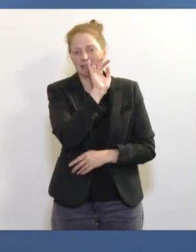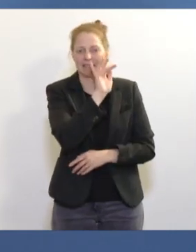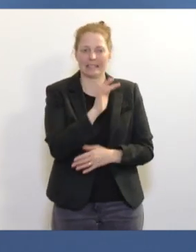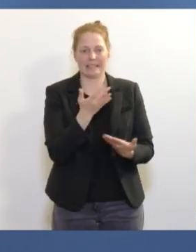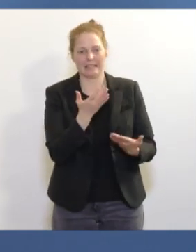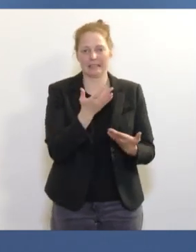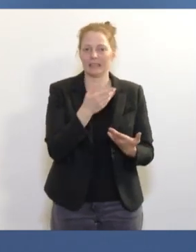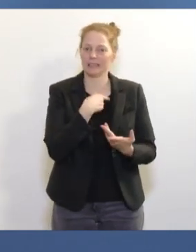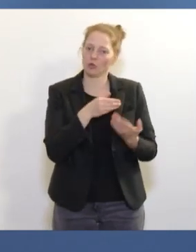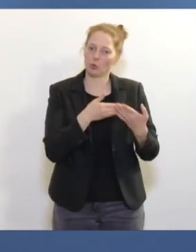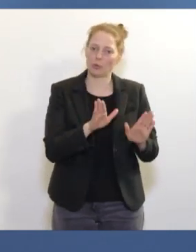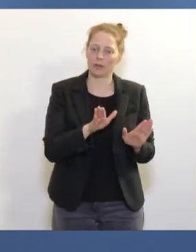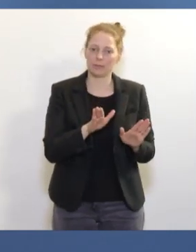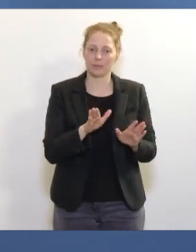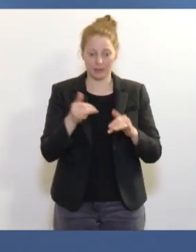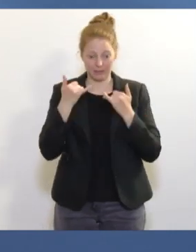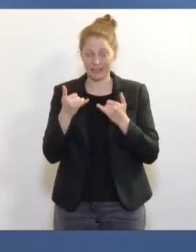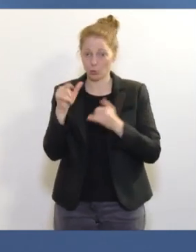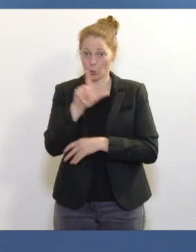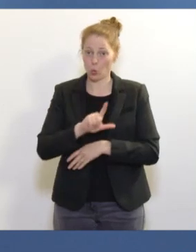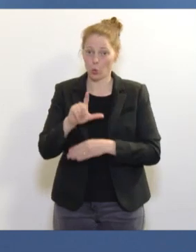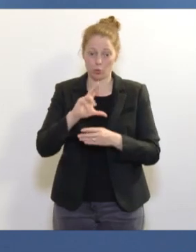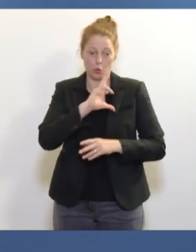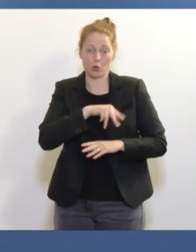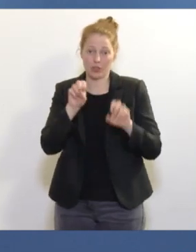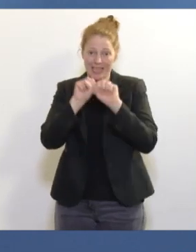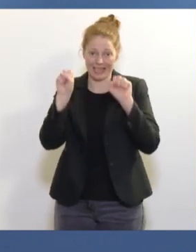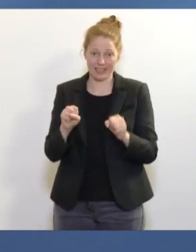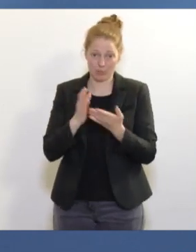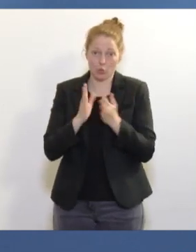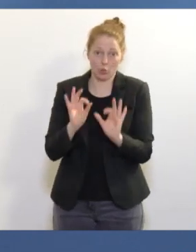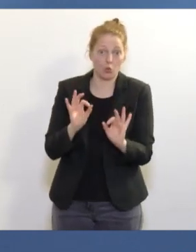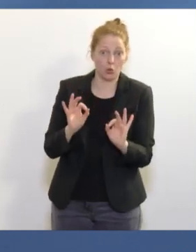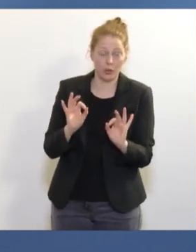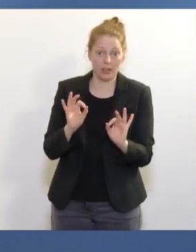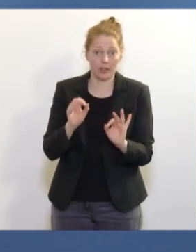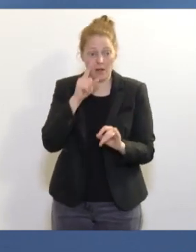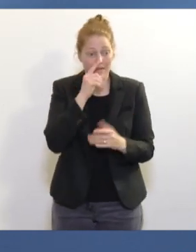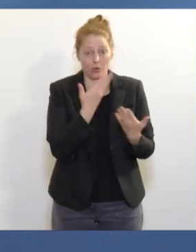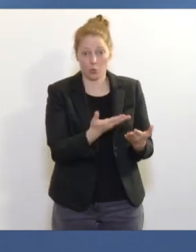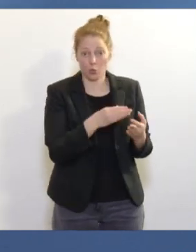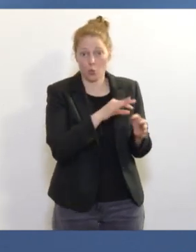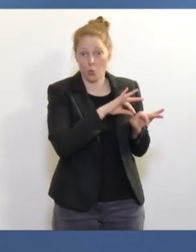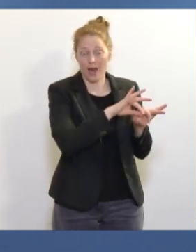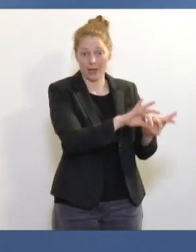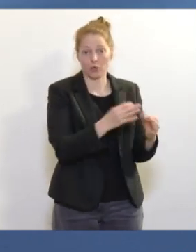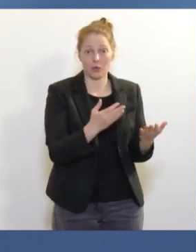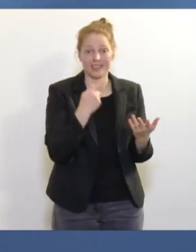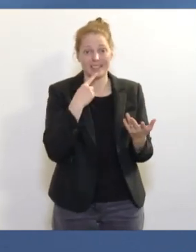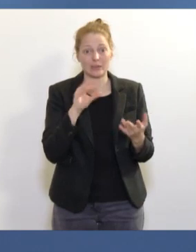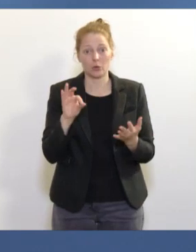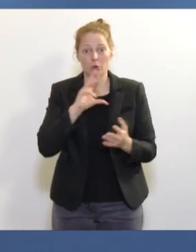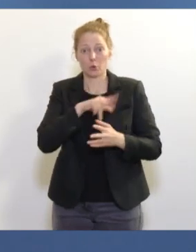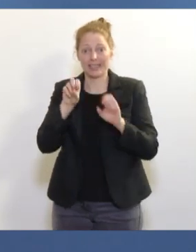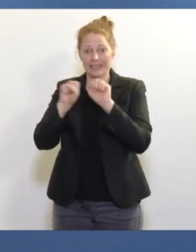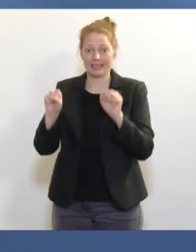Meinung sind, dass die bestehenden ganz gut Sozialsysteme, die wir im Moment haben, riskiert auszuhelfen. Darüber hinaus meine ich,